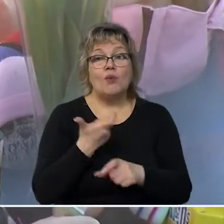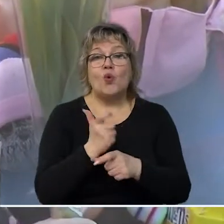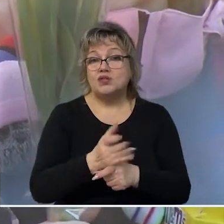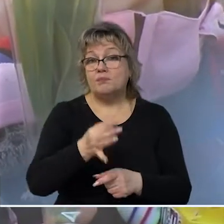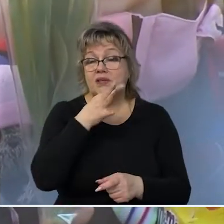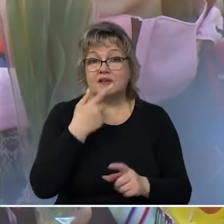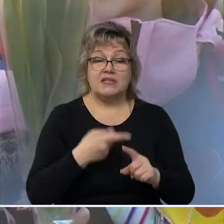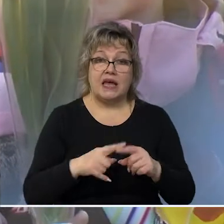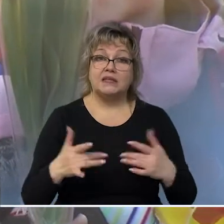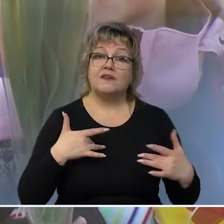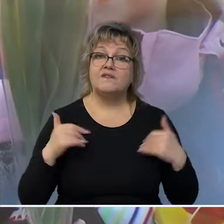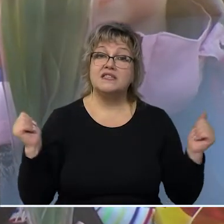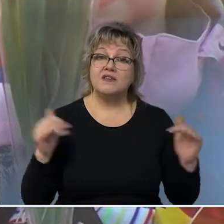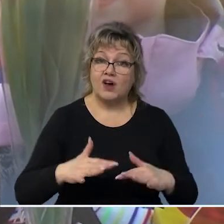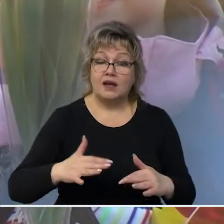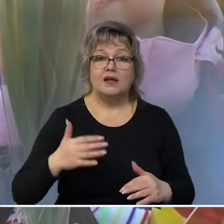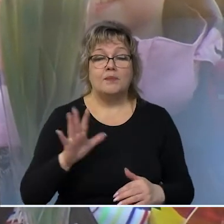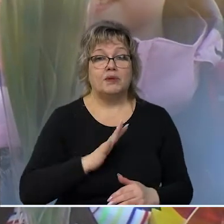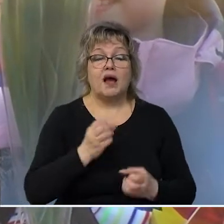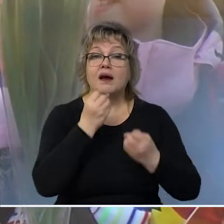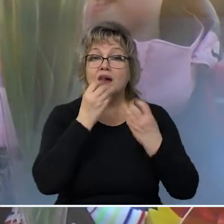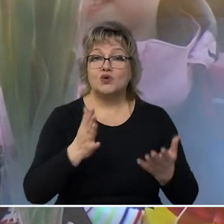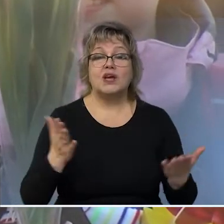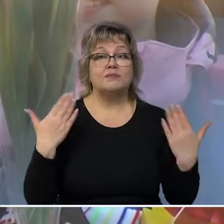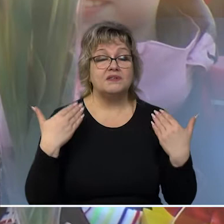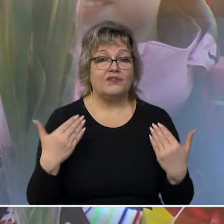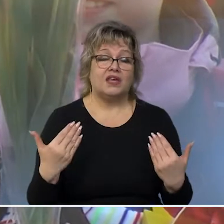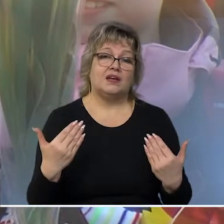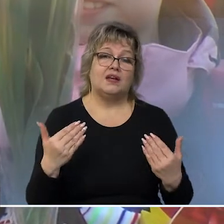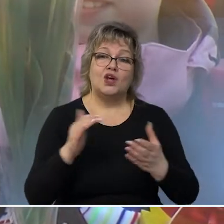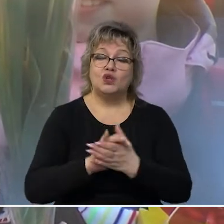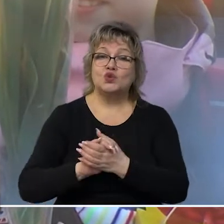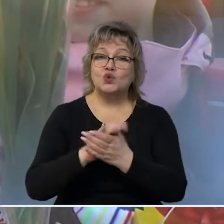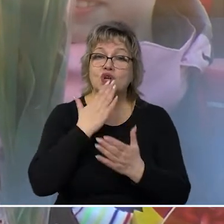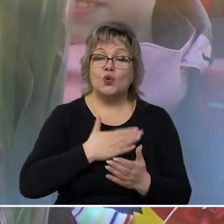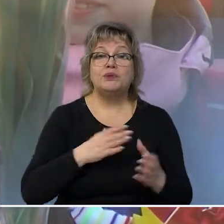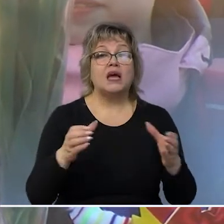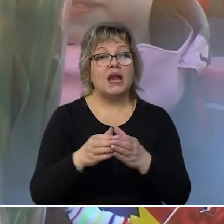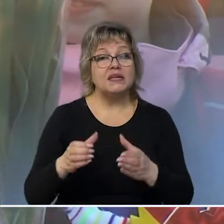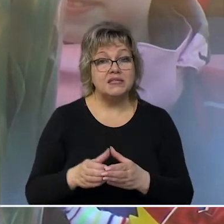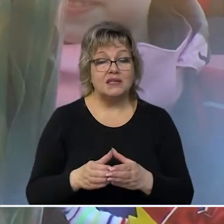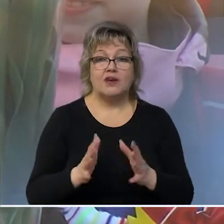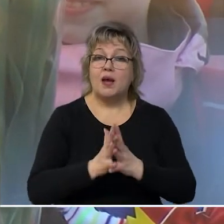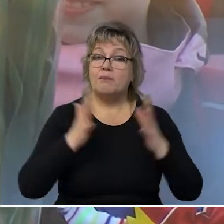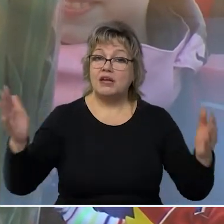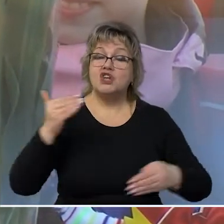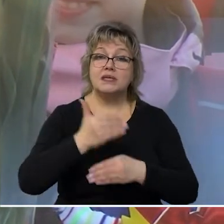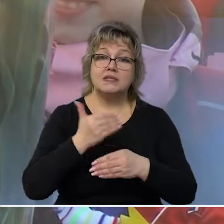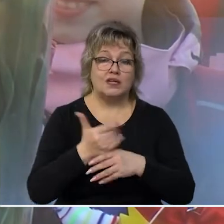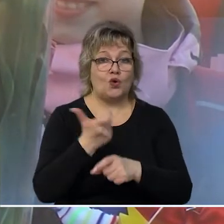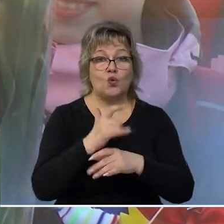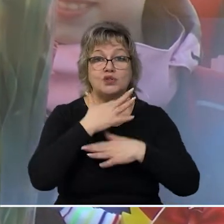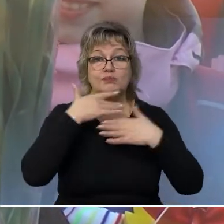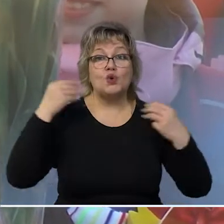очень понравился этот фестиваль. Там была хорошая атмосфера, очень дружелюбные коллективы, большая